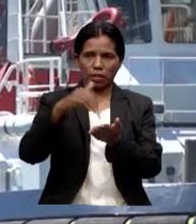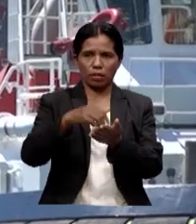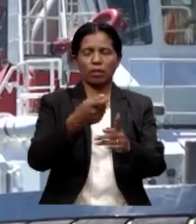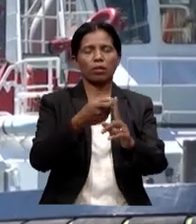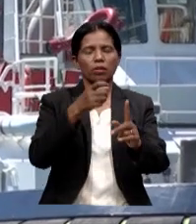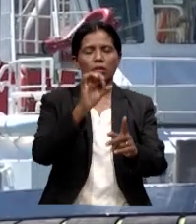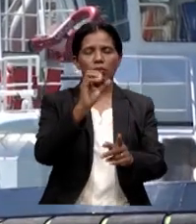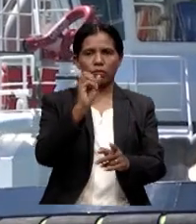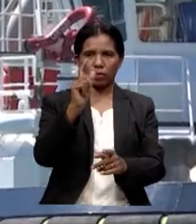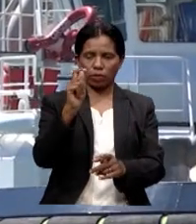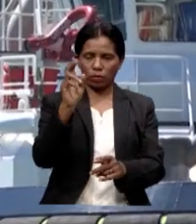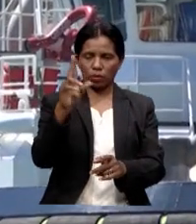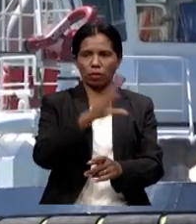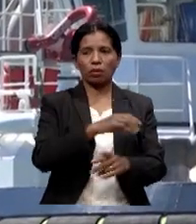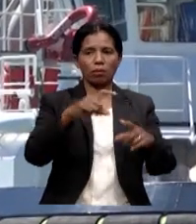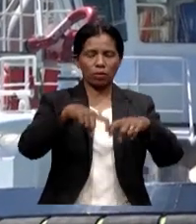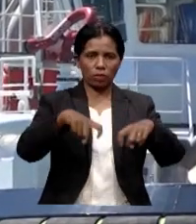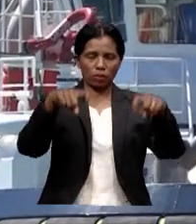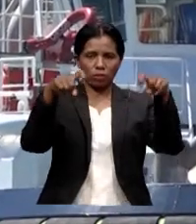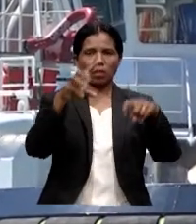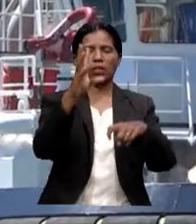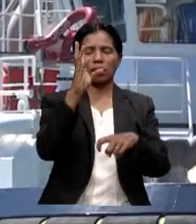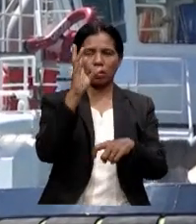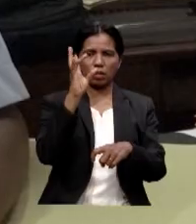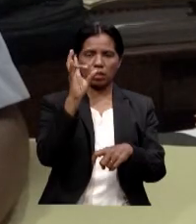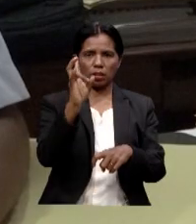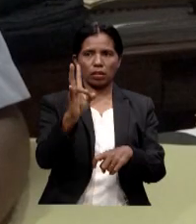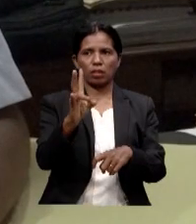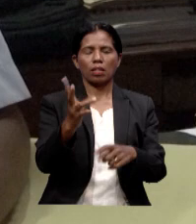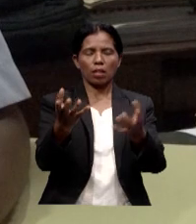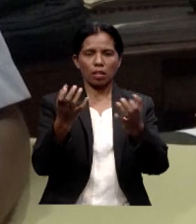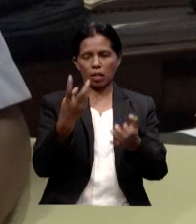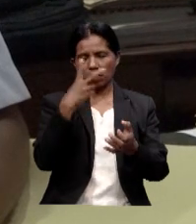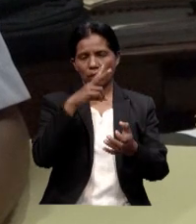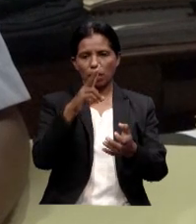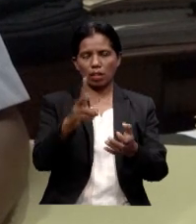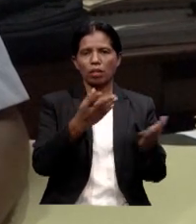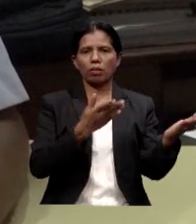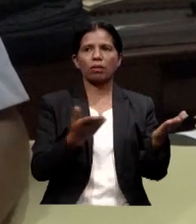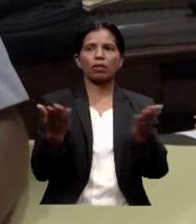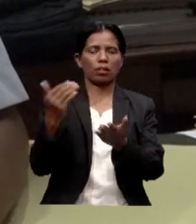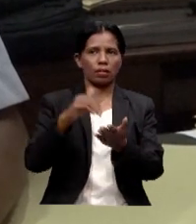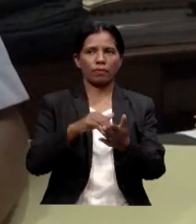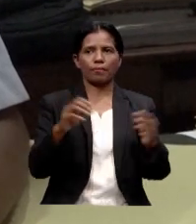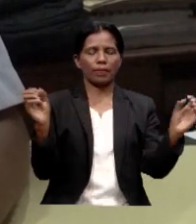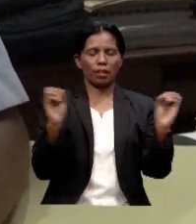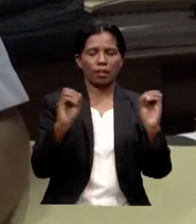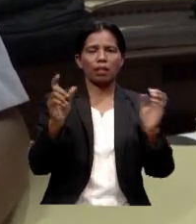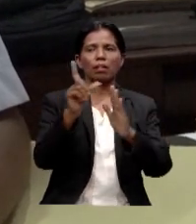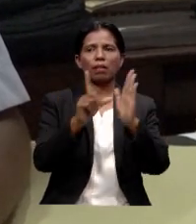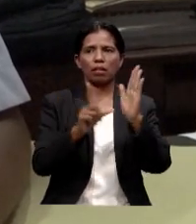nian mai ba kontentor di situ, di binti fit nian ya karga halal reksportasaun, mai ini nia dire